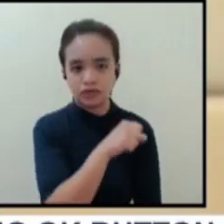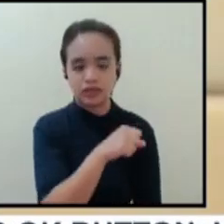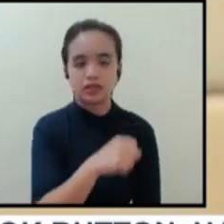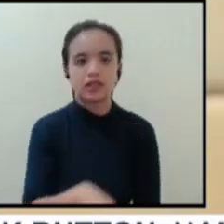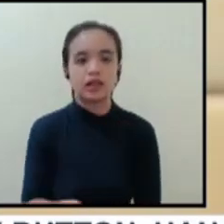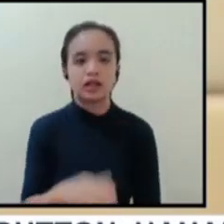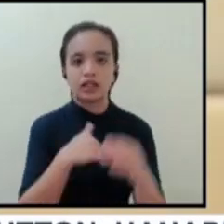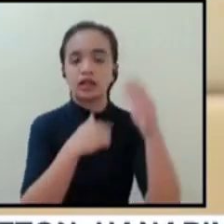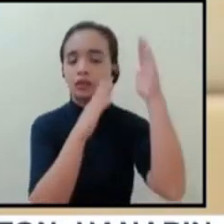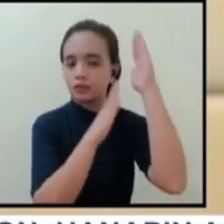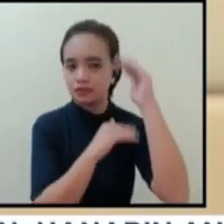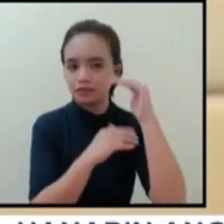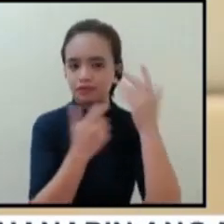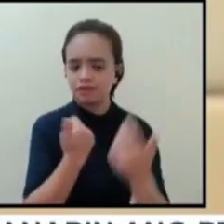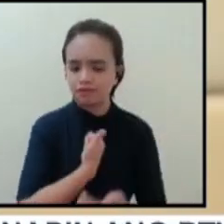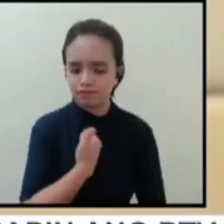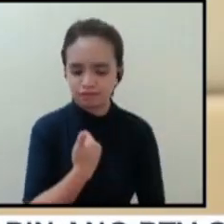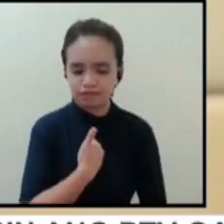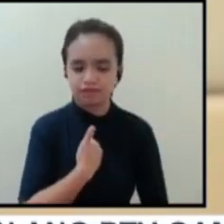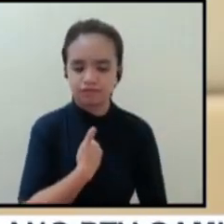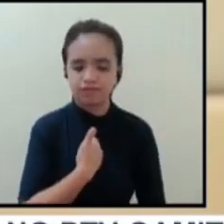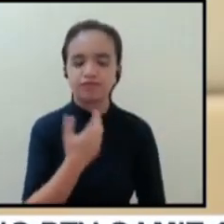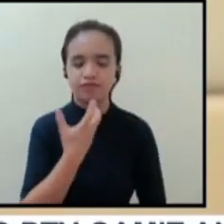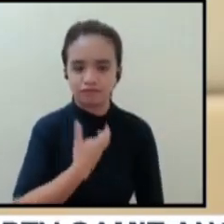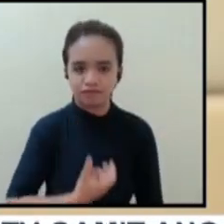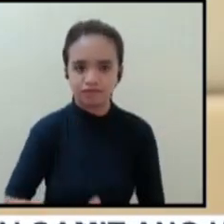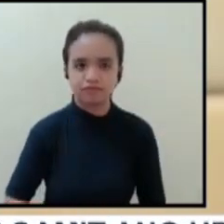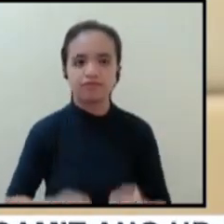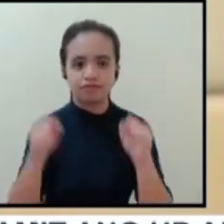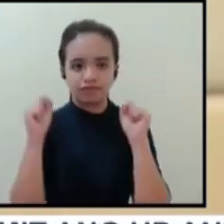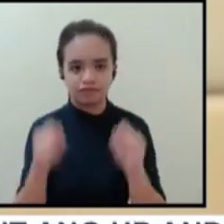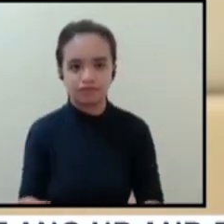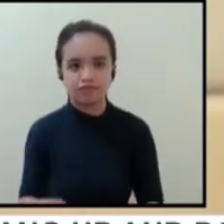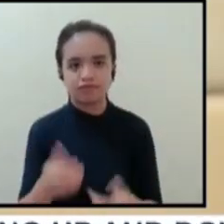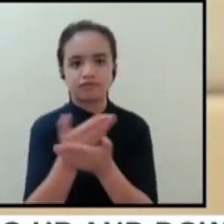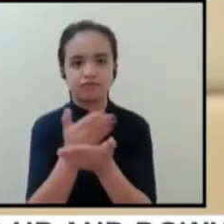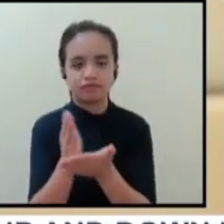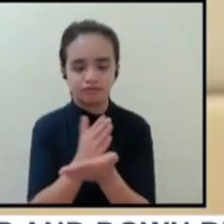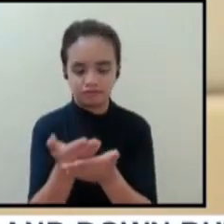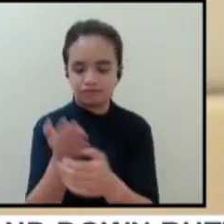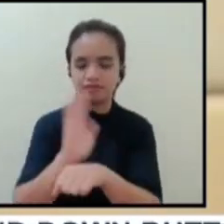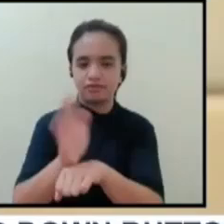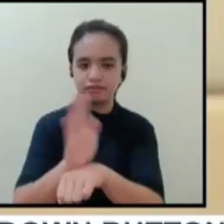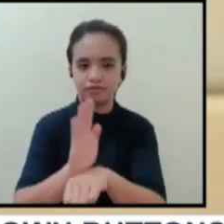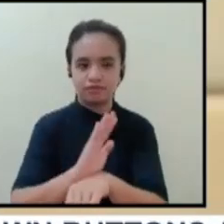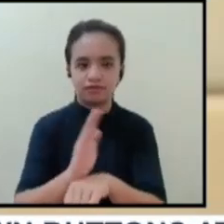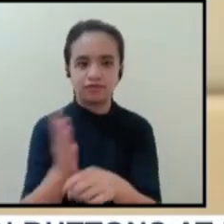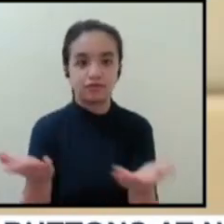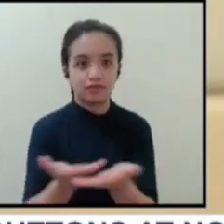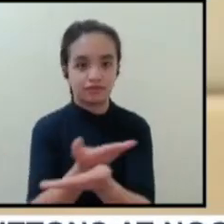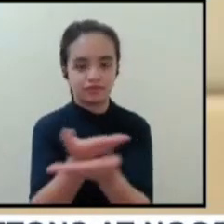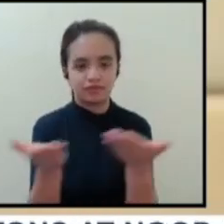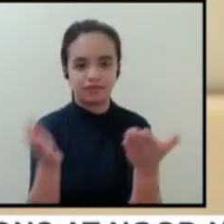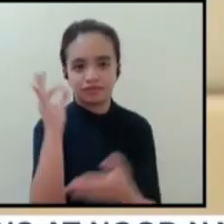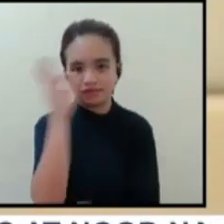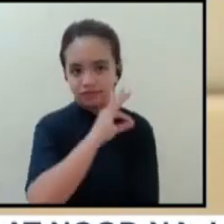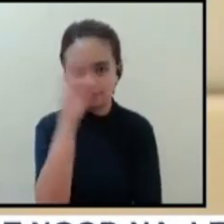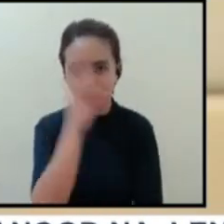myself, I wish I can share my film to the Filipinos, to my